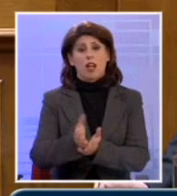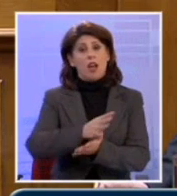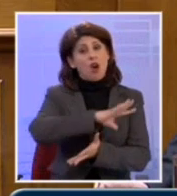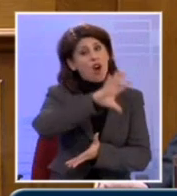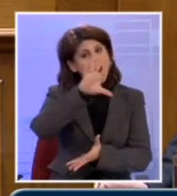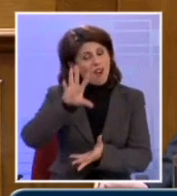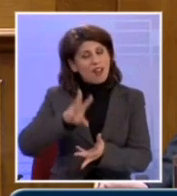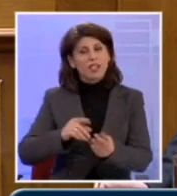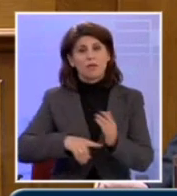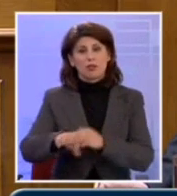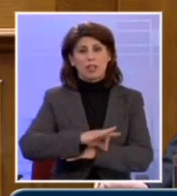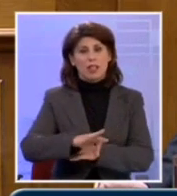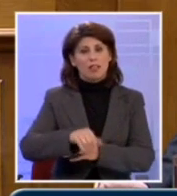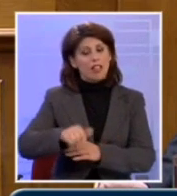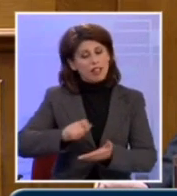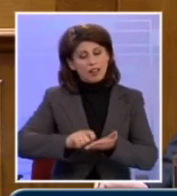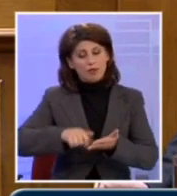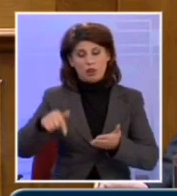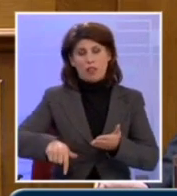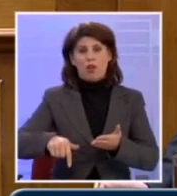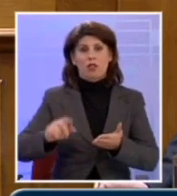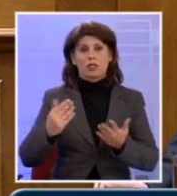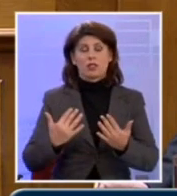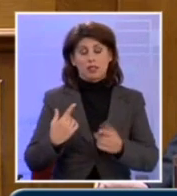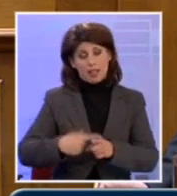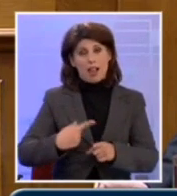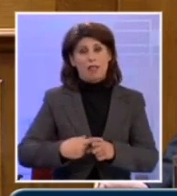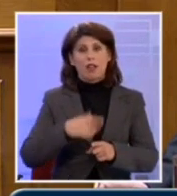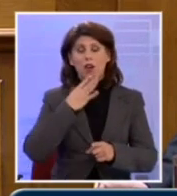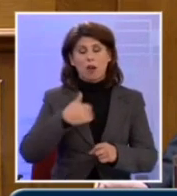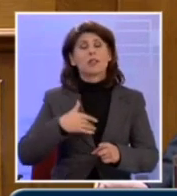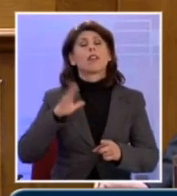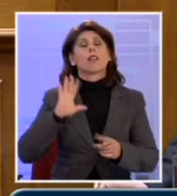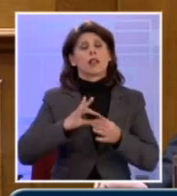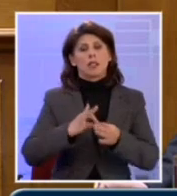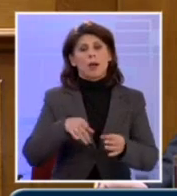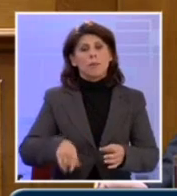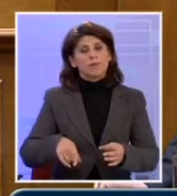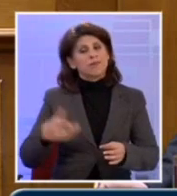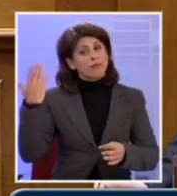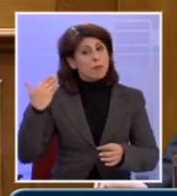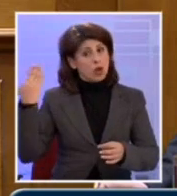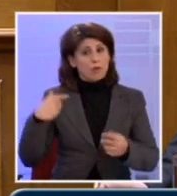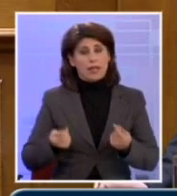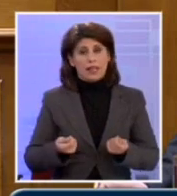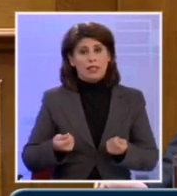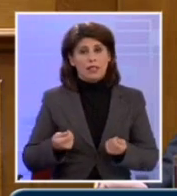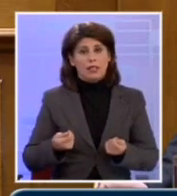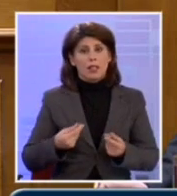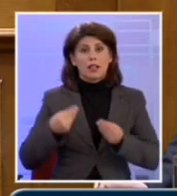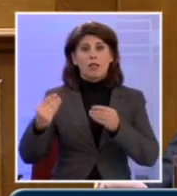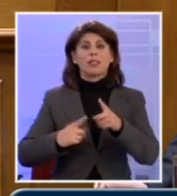τα νομοσχέδια θα γραφτούν εδώ, διότι εμείς δεν θα συνεχίσουμε αυτή την τακτική να δίνουμε